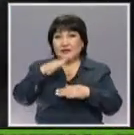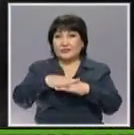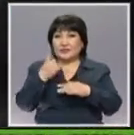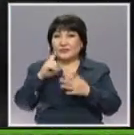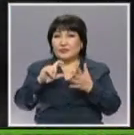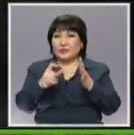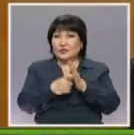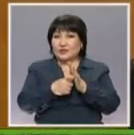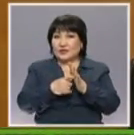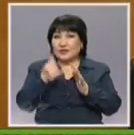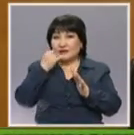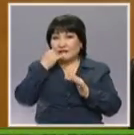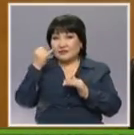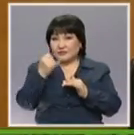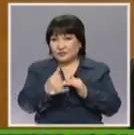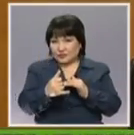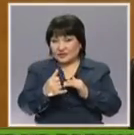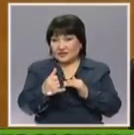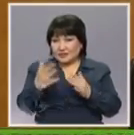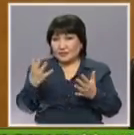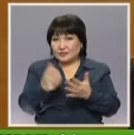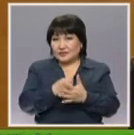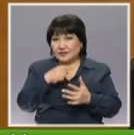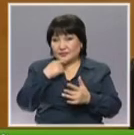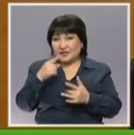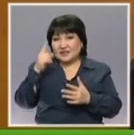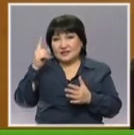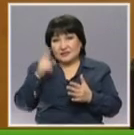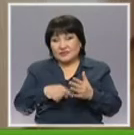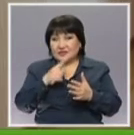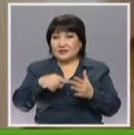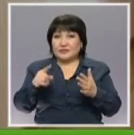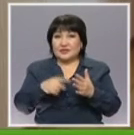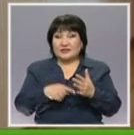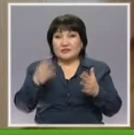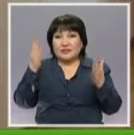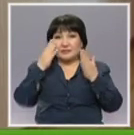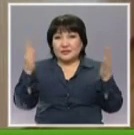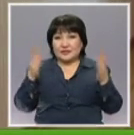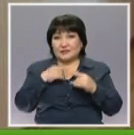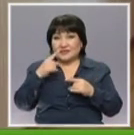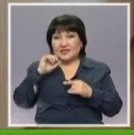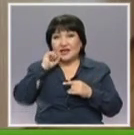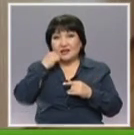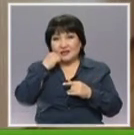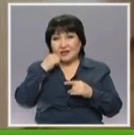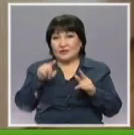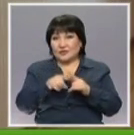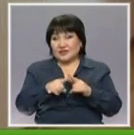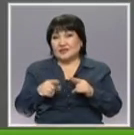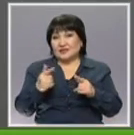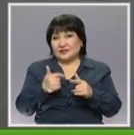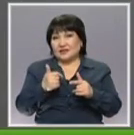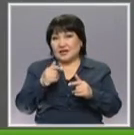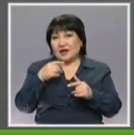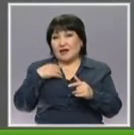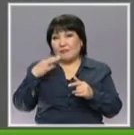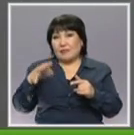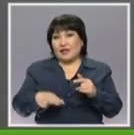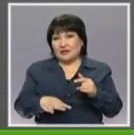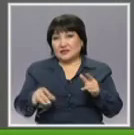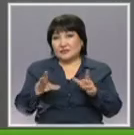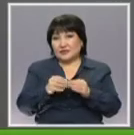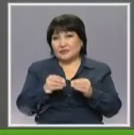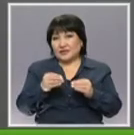деп қоңырау шалғанда, не сенерімді, не сенбесімді білмедім дейді кейуана. Енді қос немересі келіні баласымен Асыл Арман тұрғын